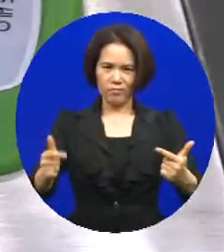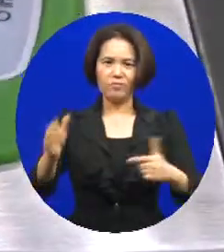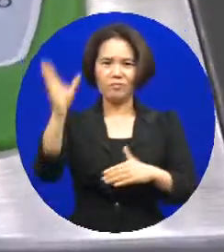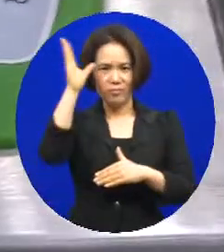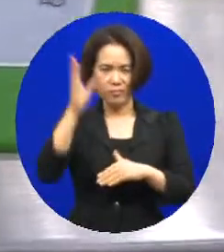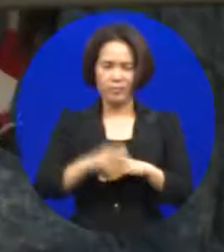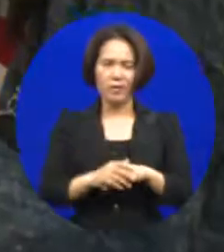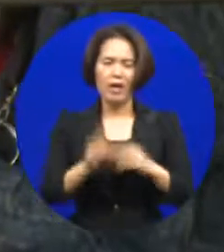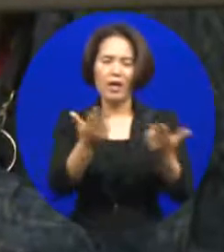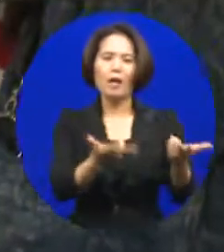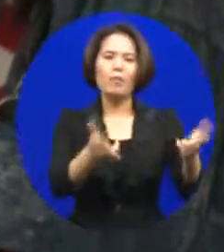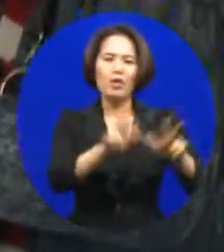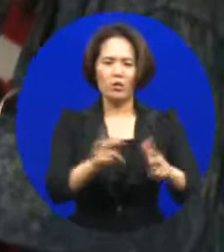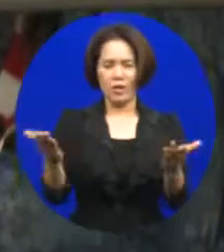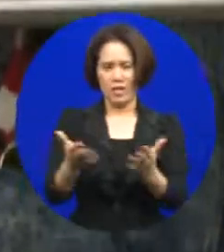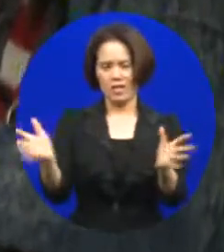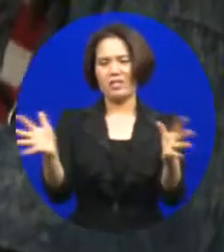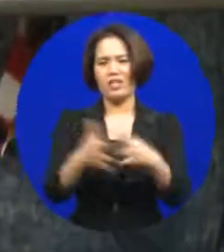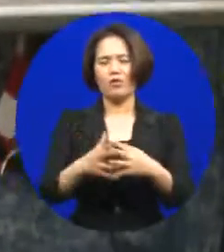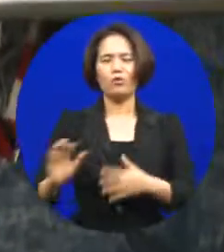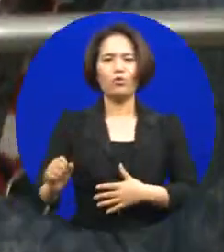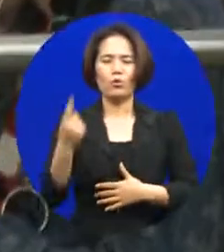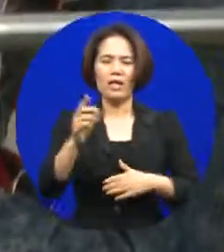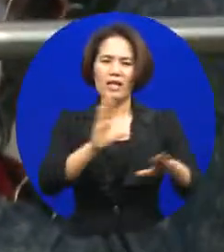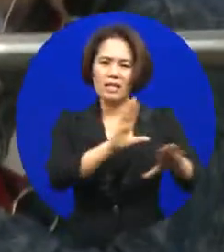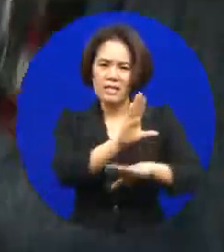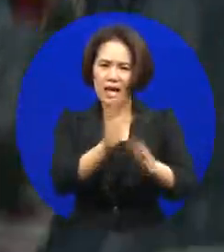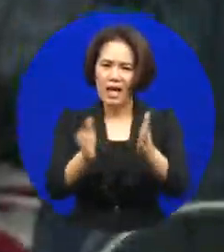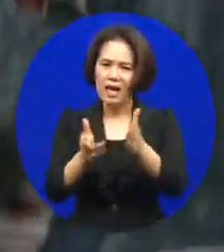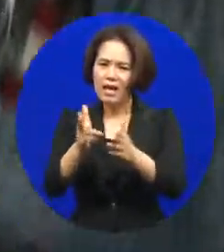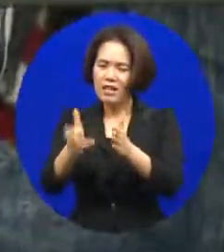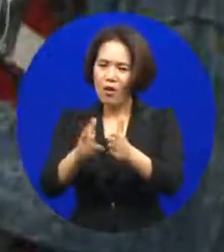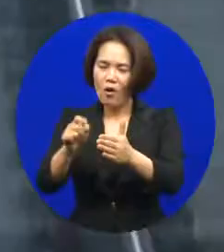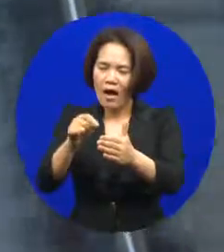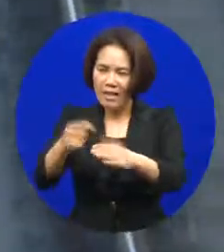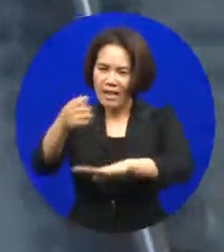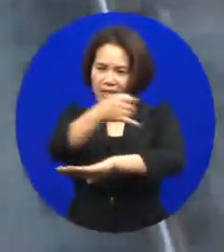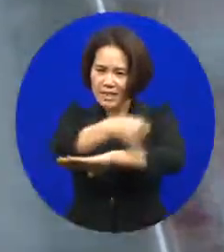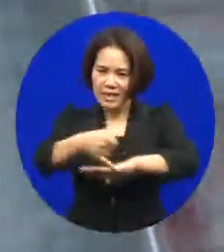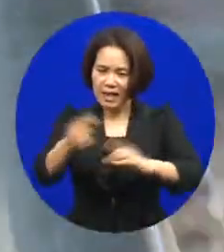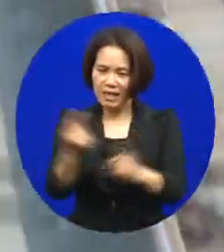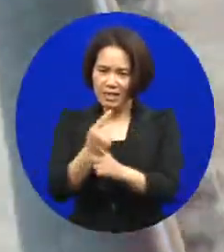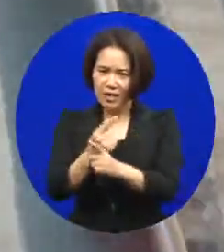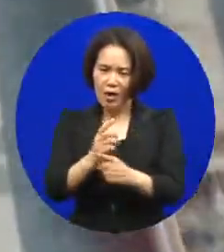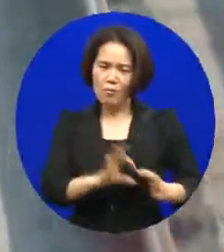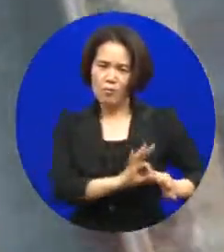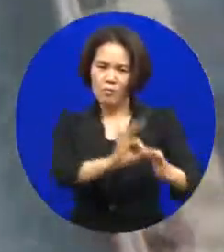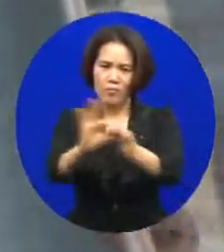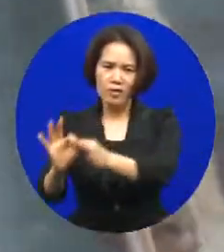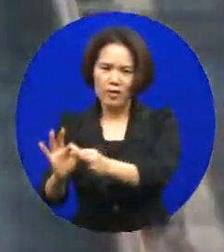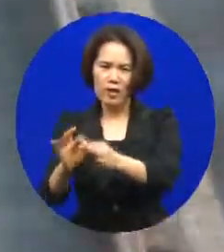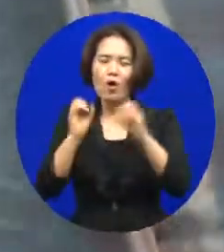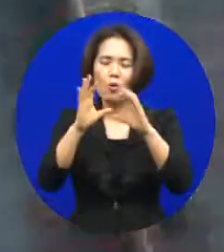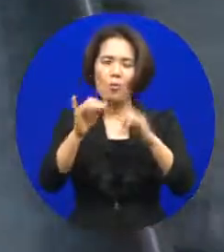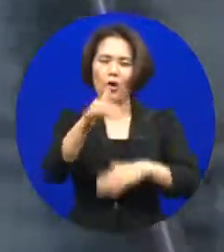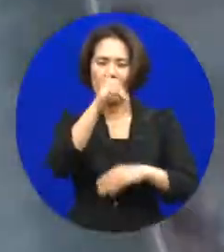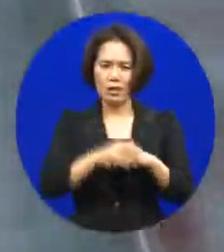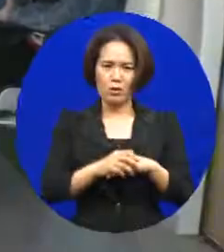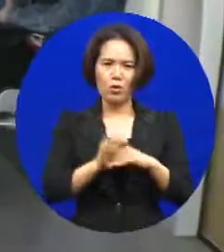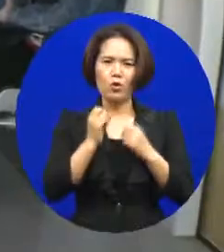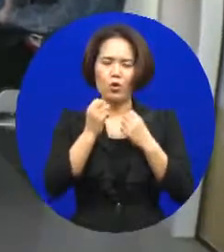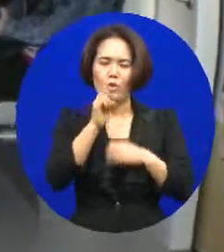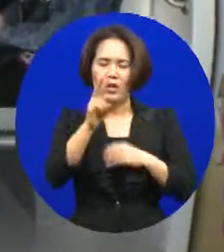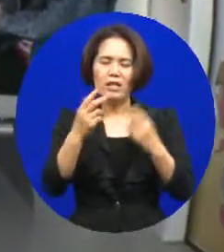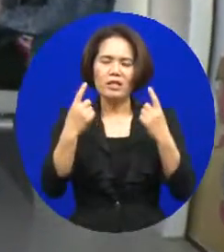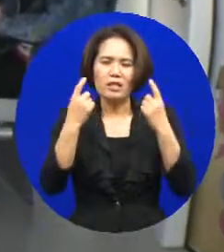있습니다. 에버랜드와 업무 제휴를 통해 차량과 역사 디자인 개선 및 연계 프로모션을 진행하고